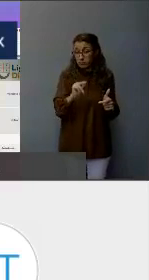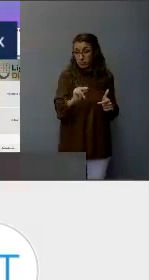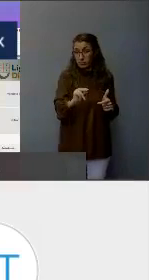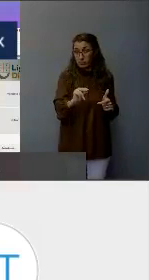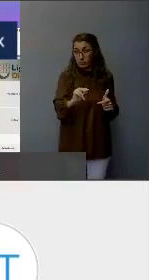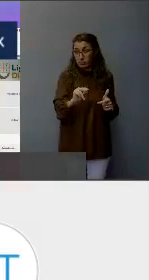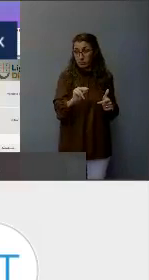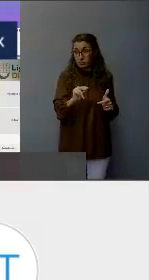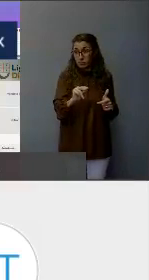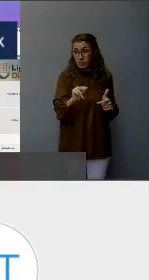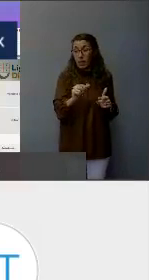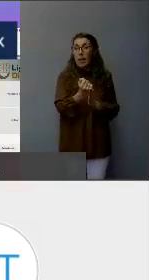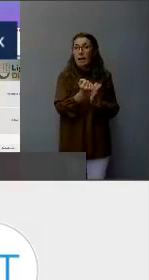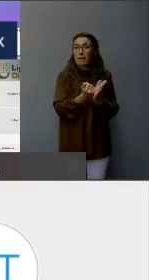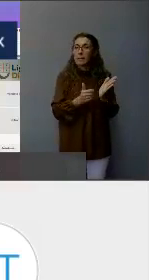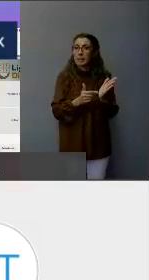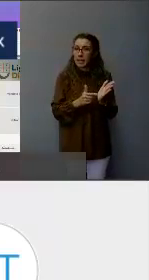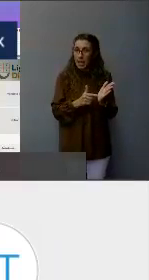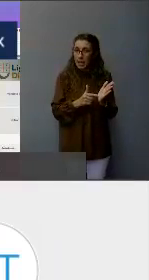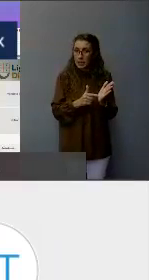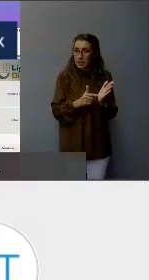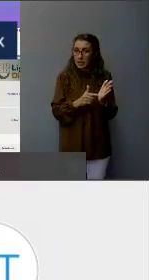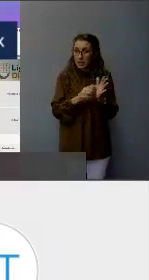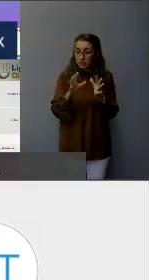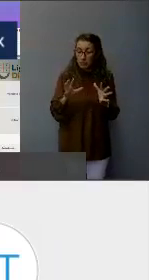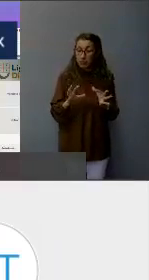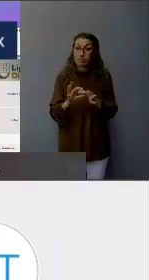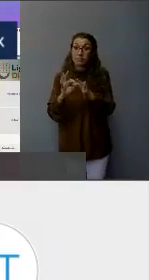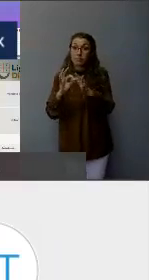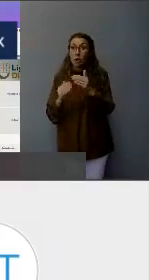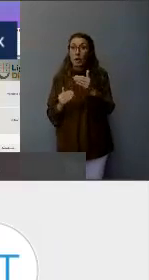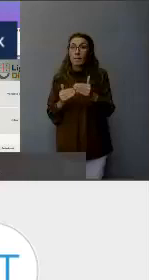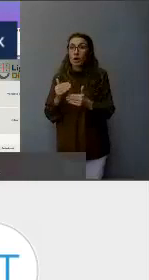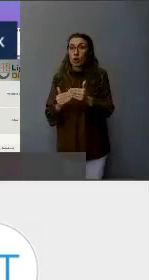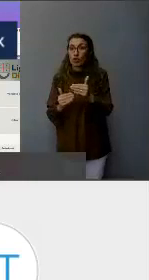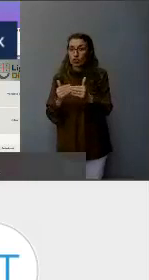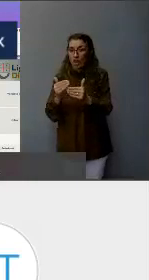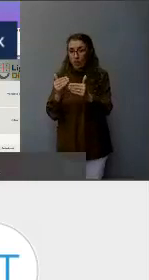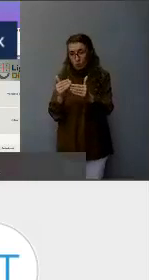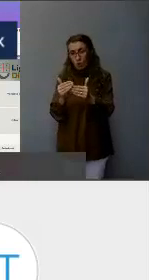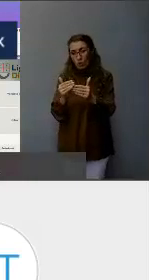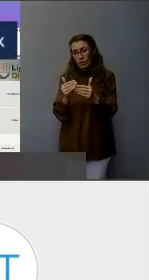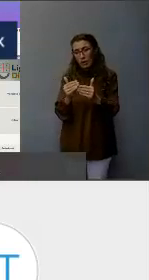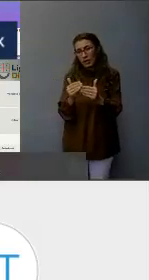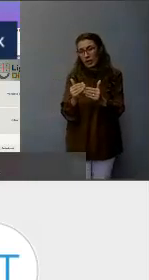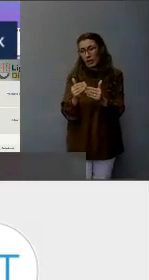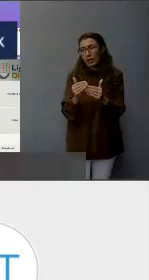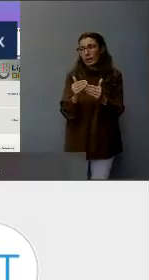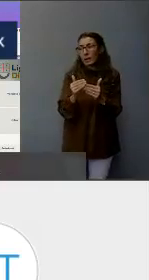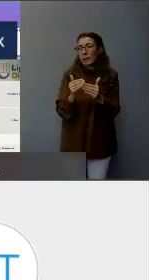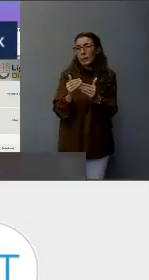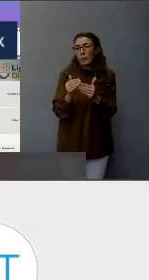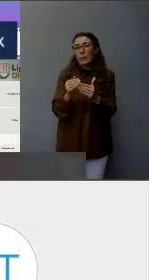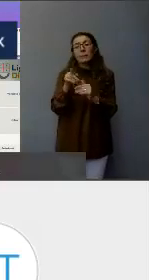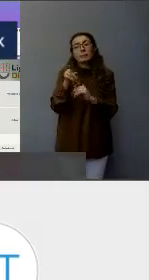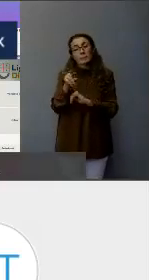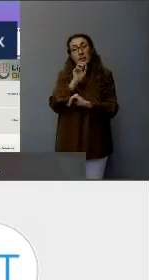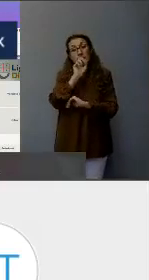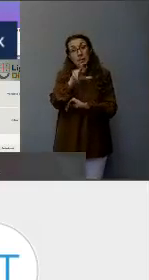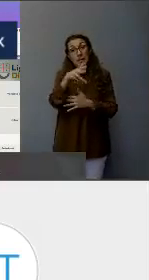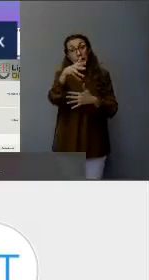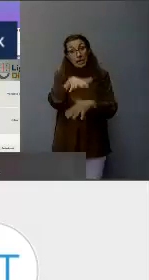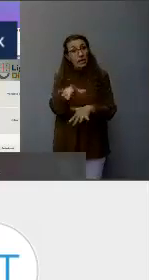pratica e rispetto alle procedure che poi dovranno seguire aveva già dichiarato la sua